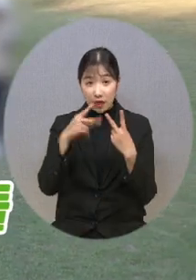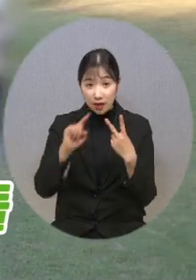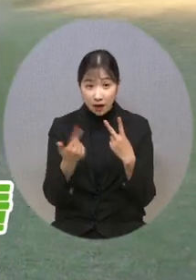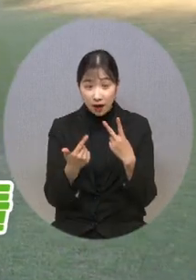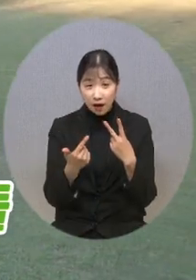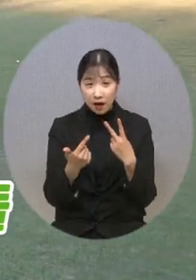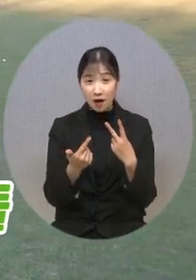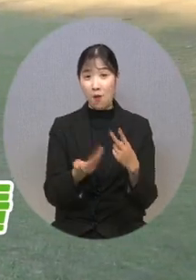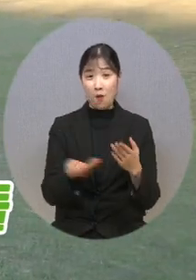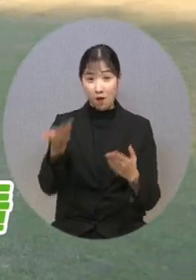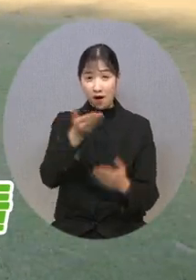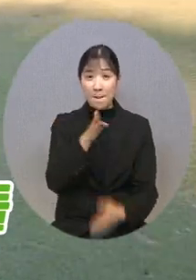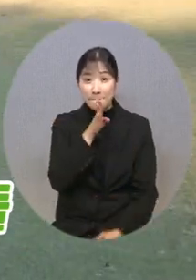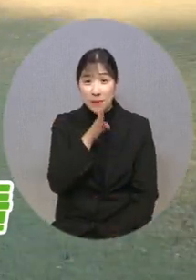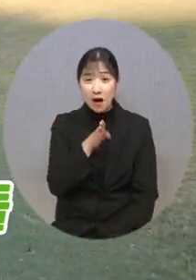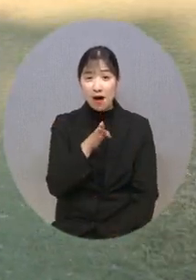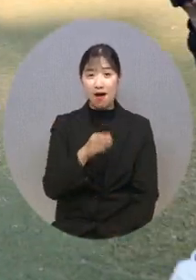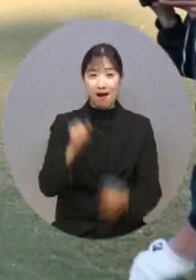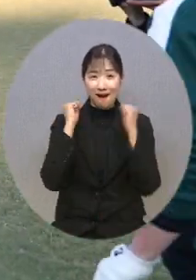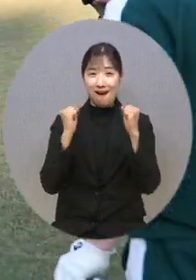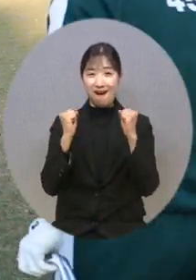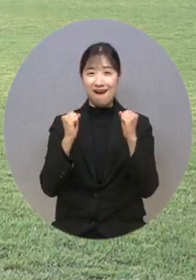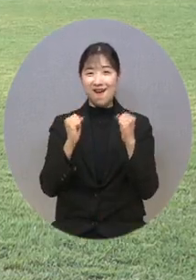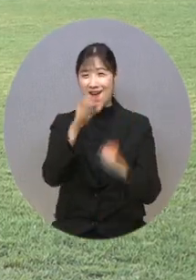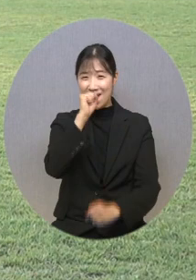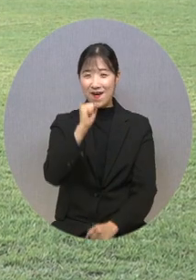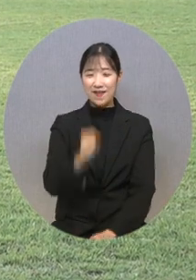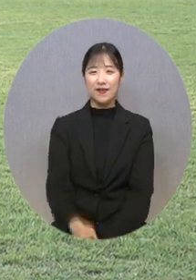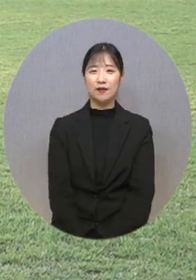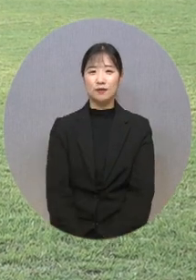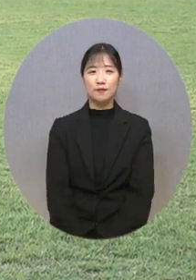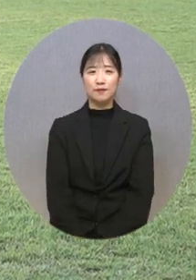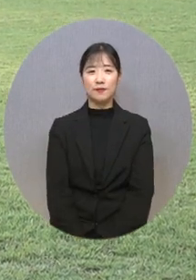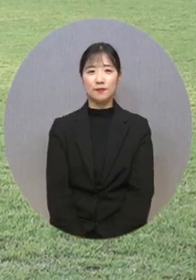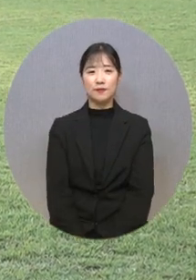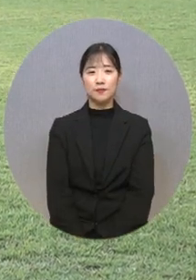2단에 올라갔어. 오, 나이스. 오, 나이스, 나이스. 오,